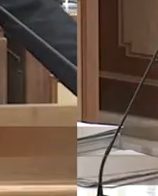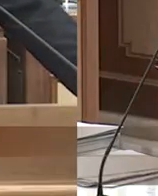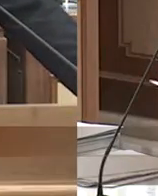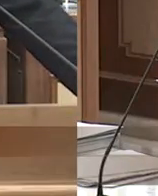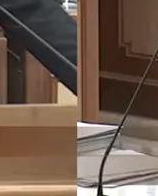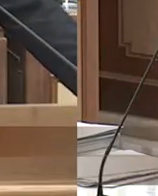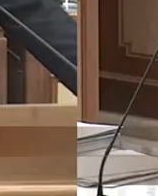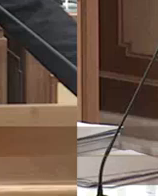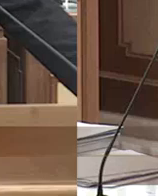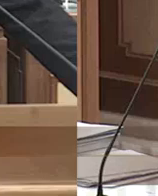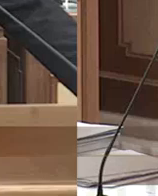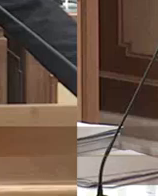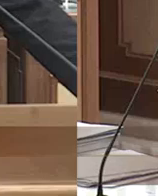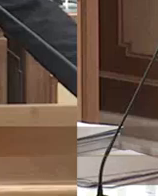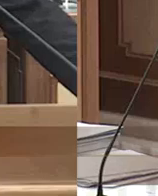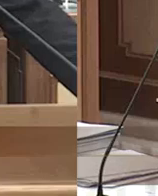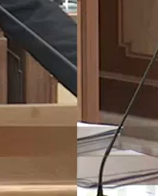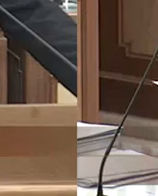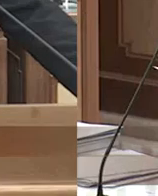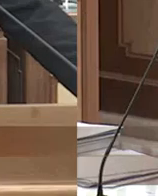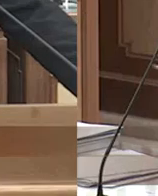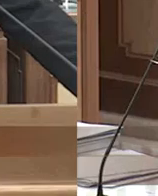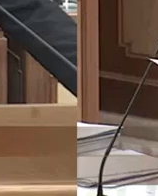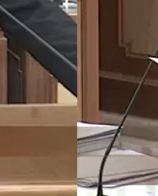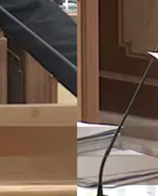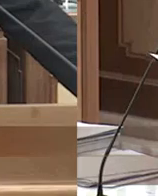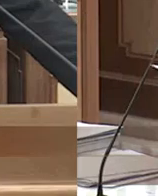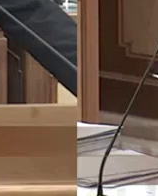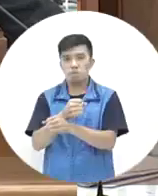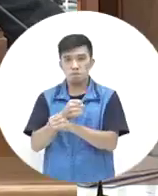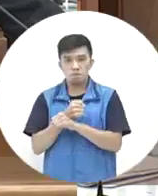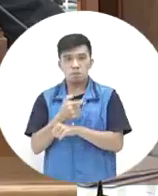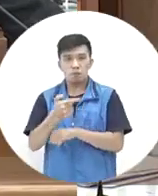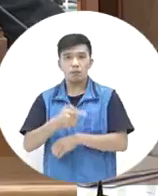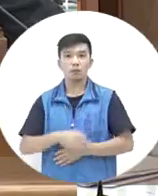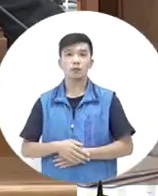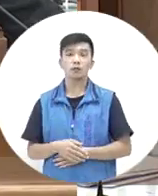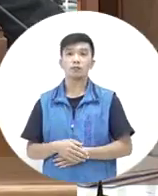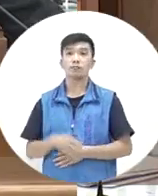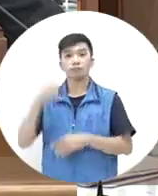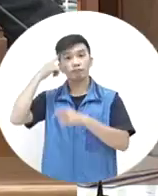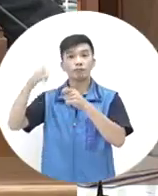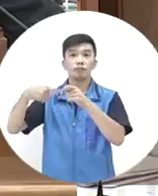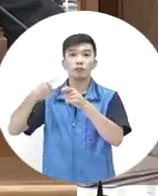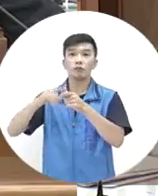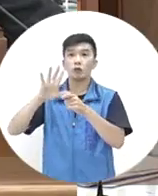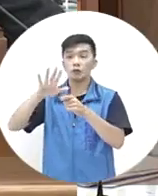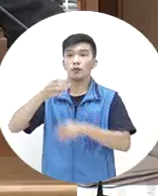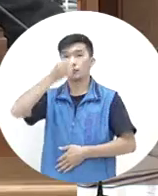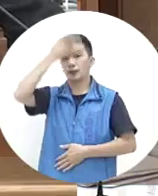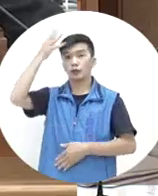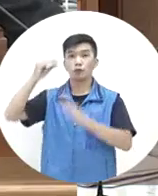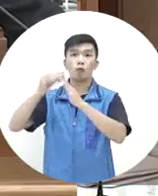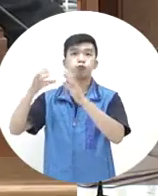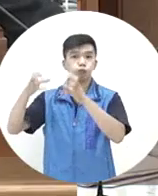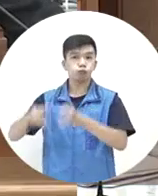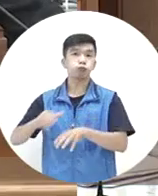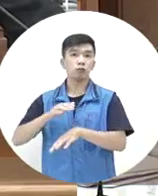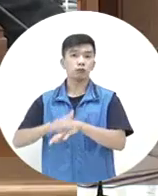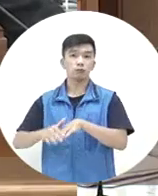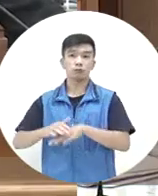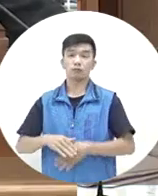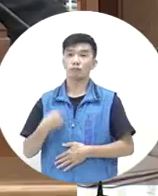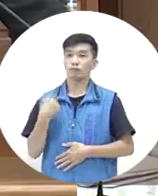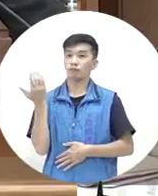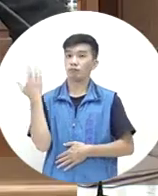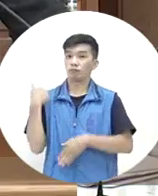关的动作，都洞见观瞻呐、啊。所以包括明年就要成立的这个青年局，本席从第一年开始